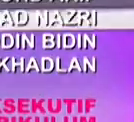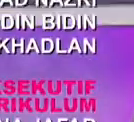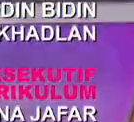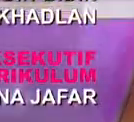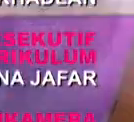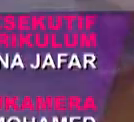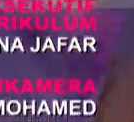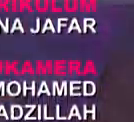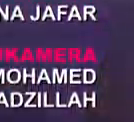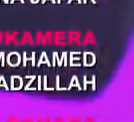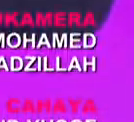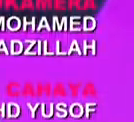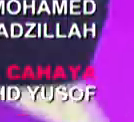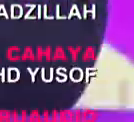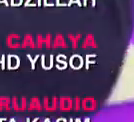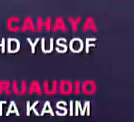lahulululululululul